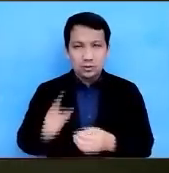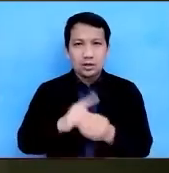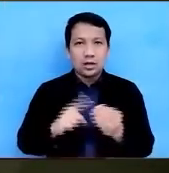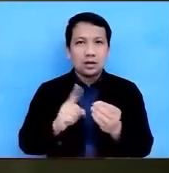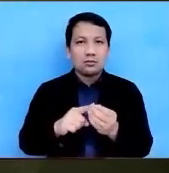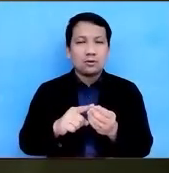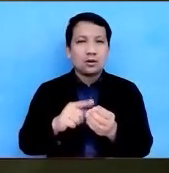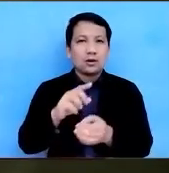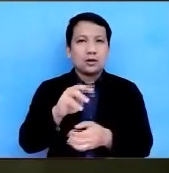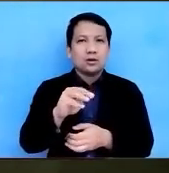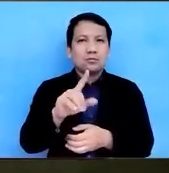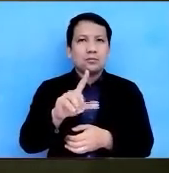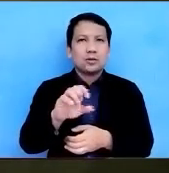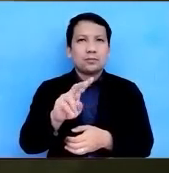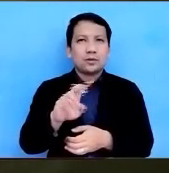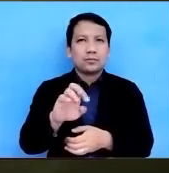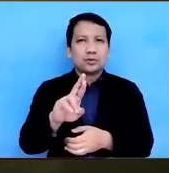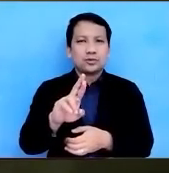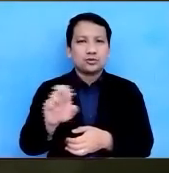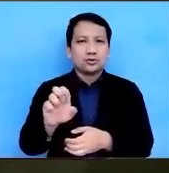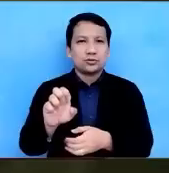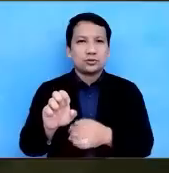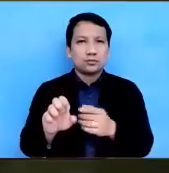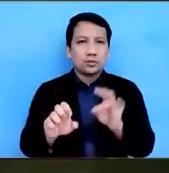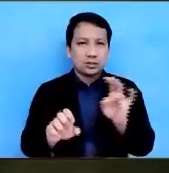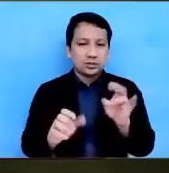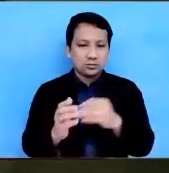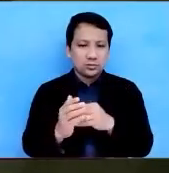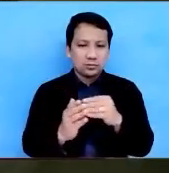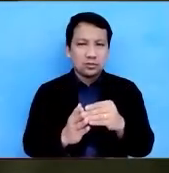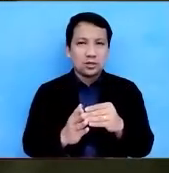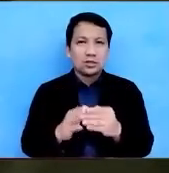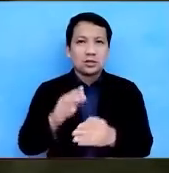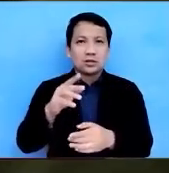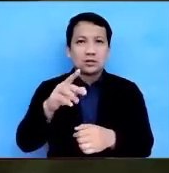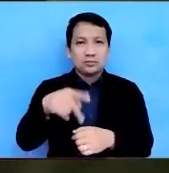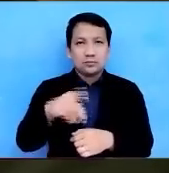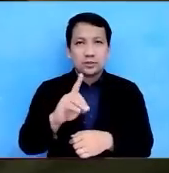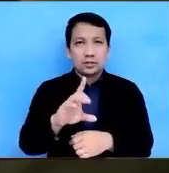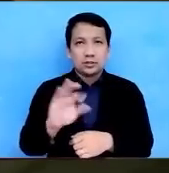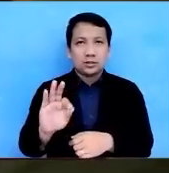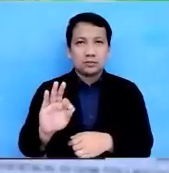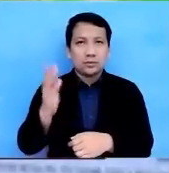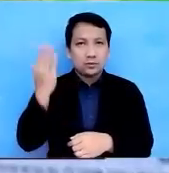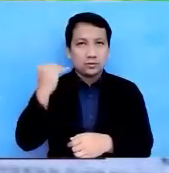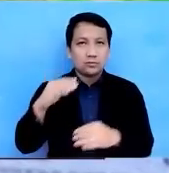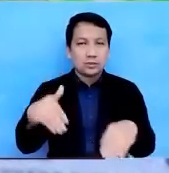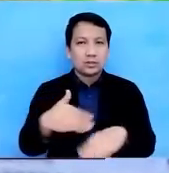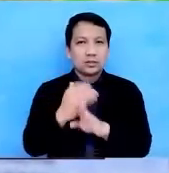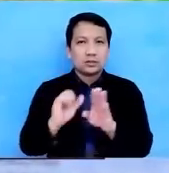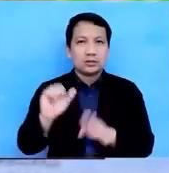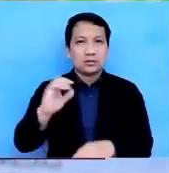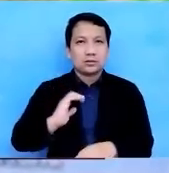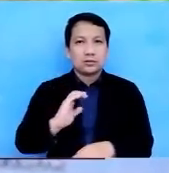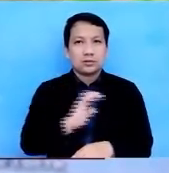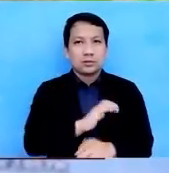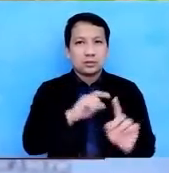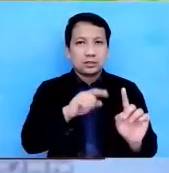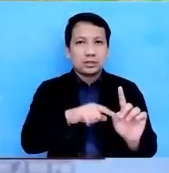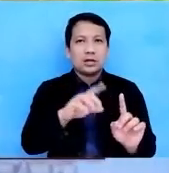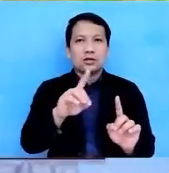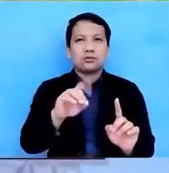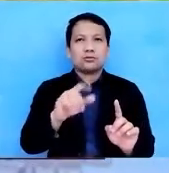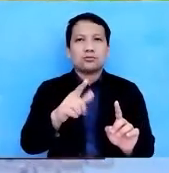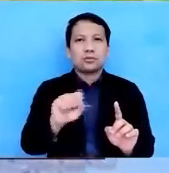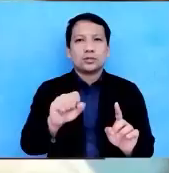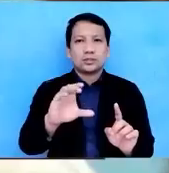malversation. Para naman yan sa higit 7 million peso pork barrel scam case ni Nooy Davao del Sur Congressman Douglas Cagas.